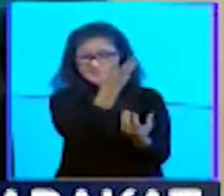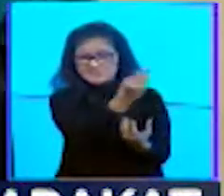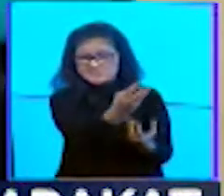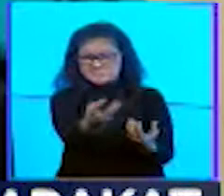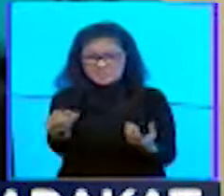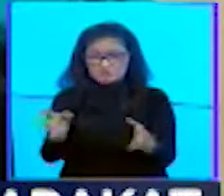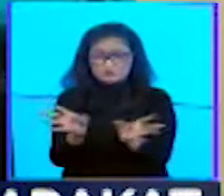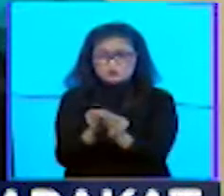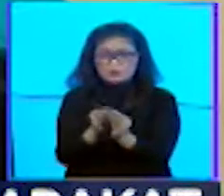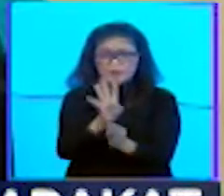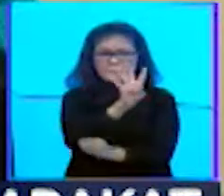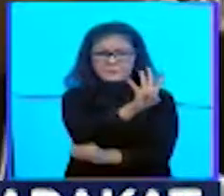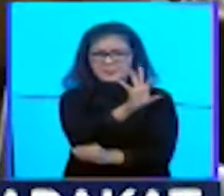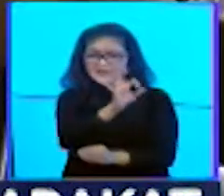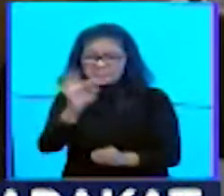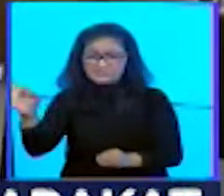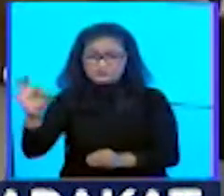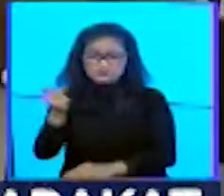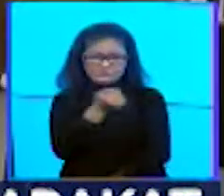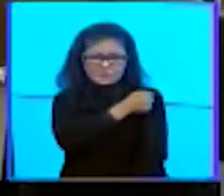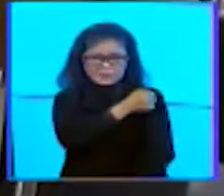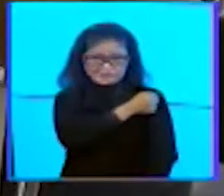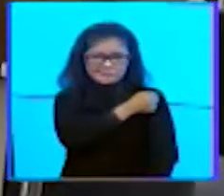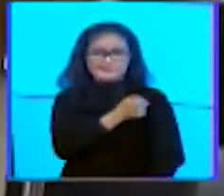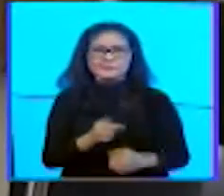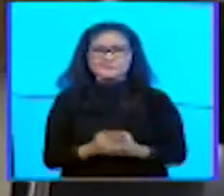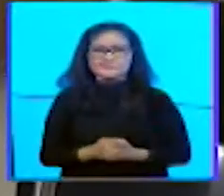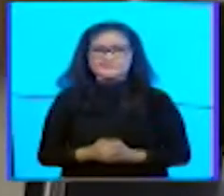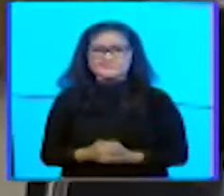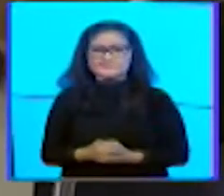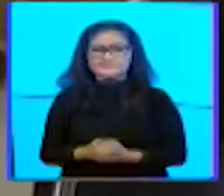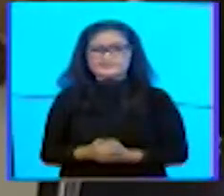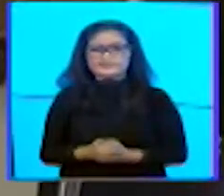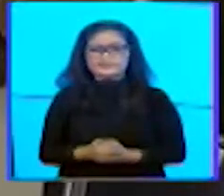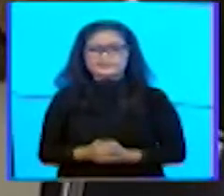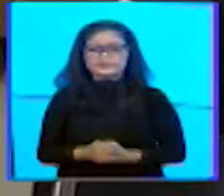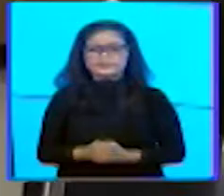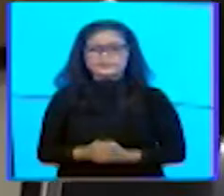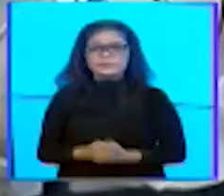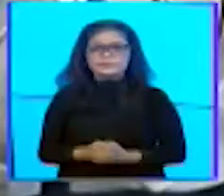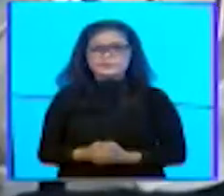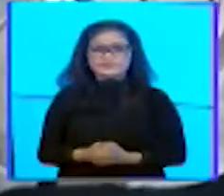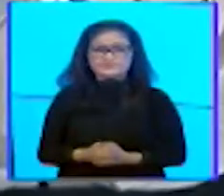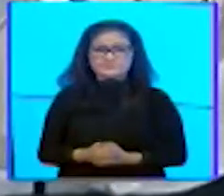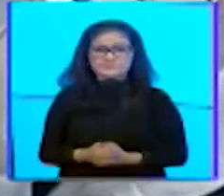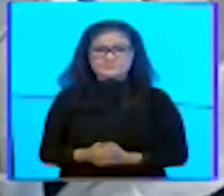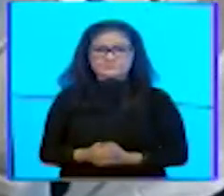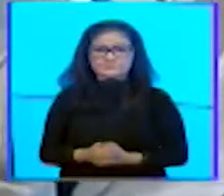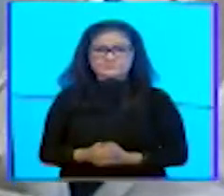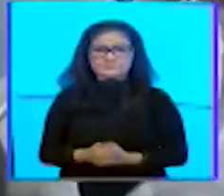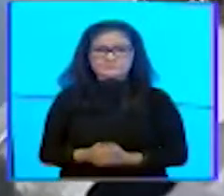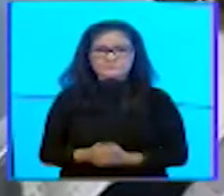4000 dosis vaksin namun Hai dari Purbalingga Jawa Tengah catur Edi Purwanto